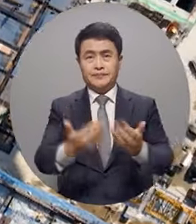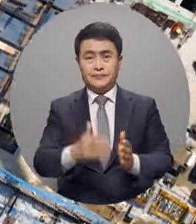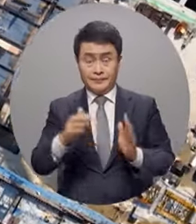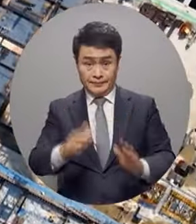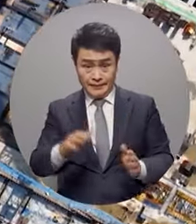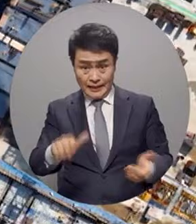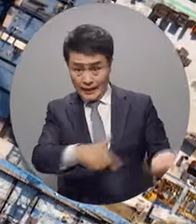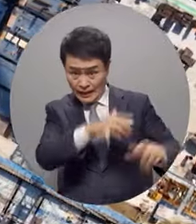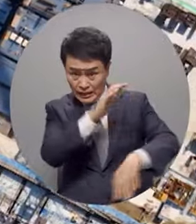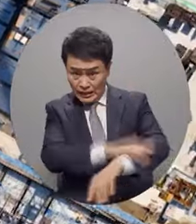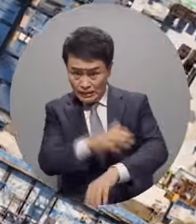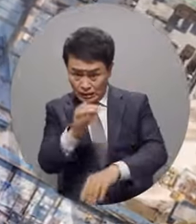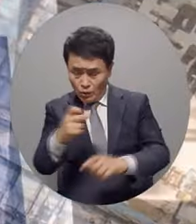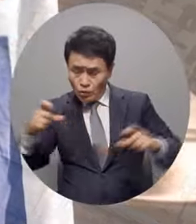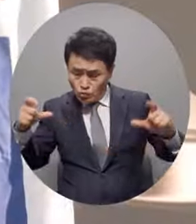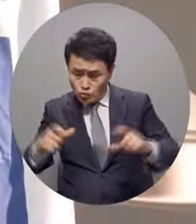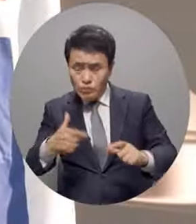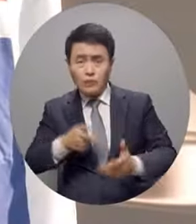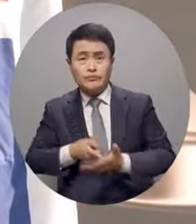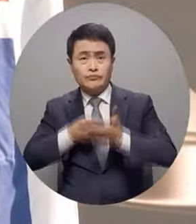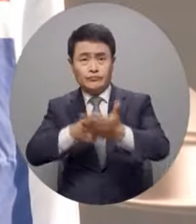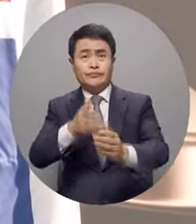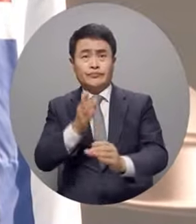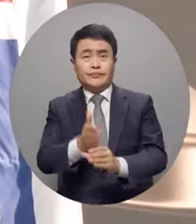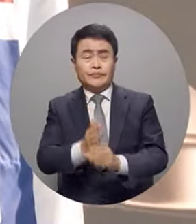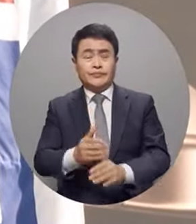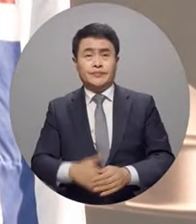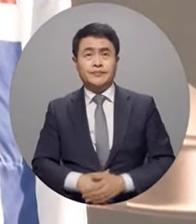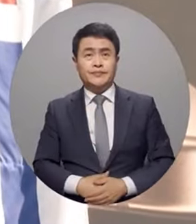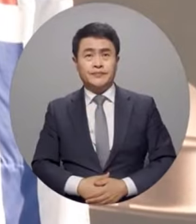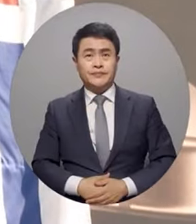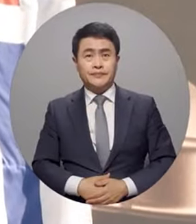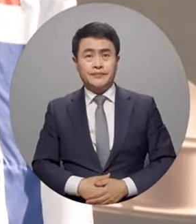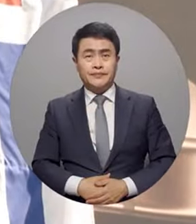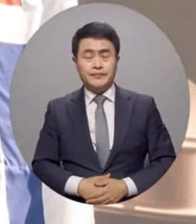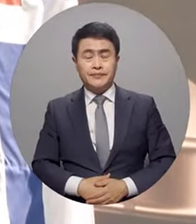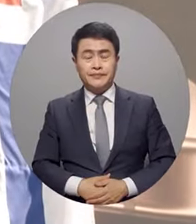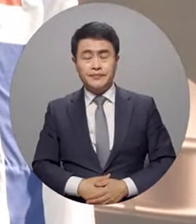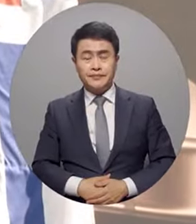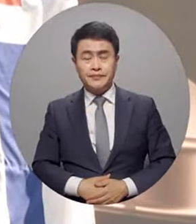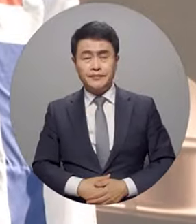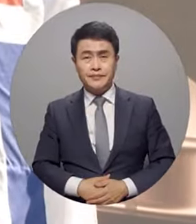삭감폭을 줄여보자는 타협안을 제시하고 있습니다. MBC 뉴스 박영일입니다.